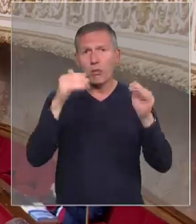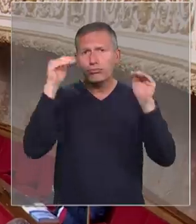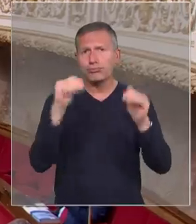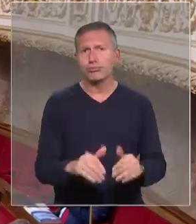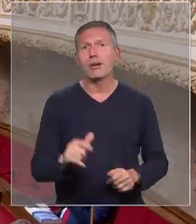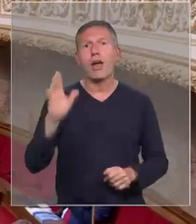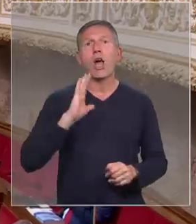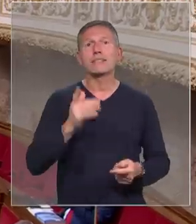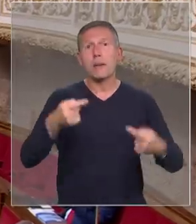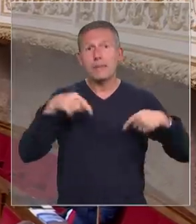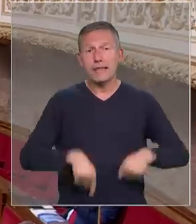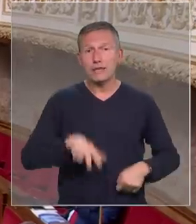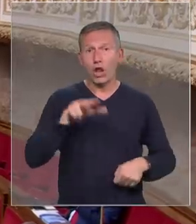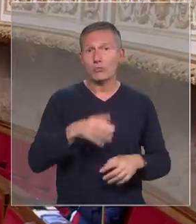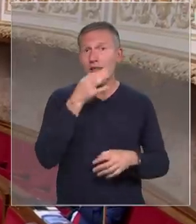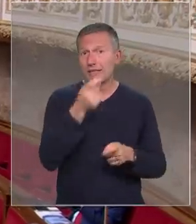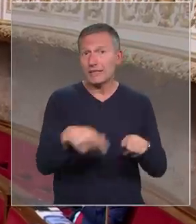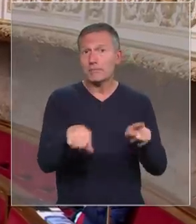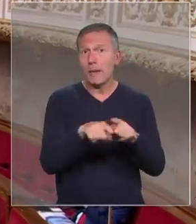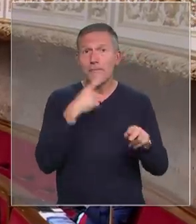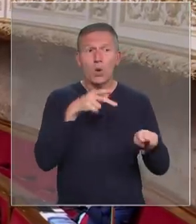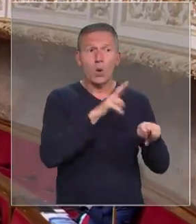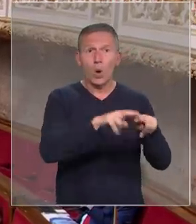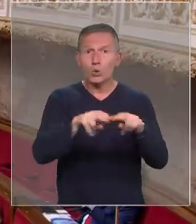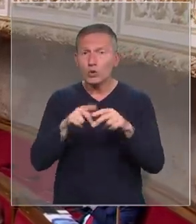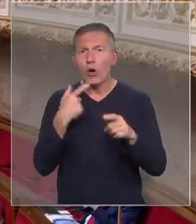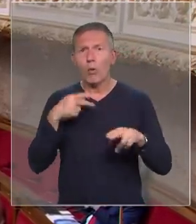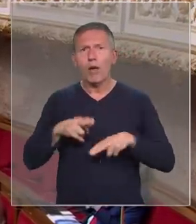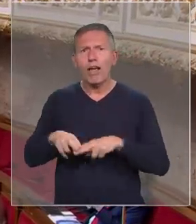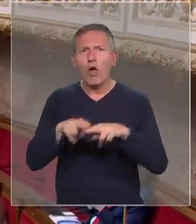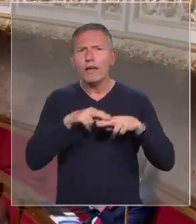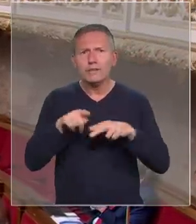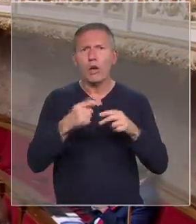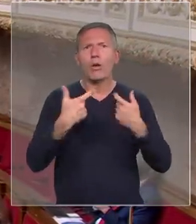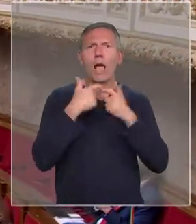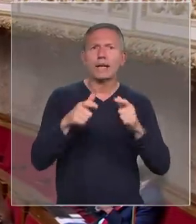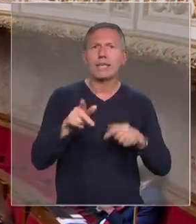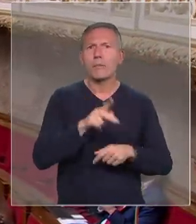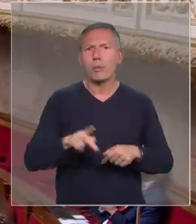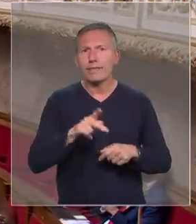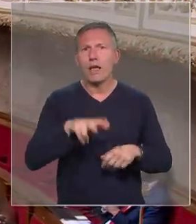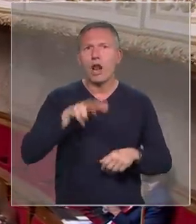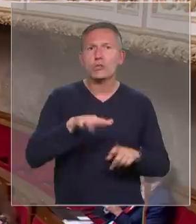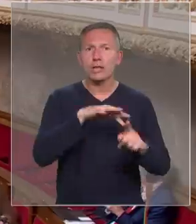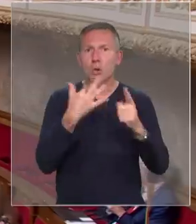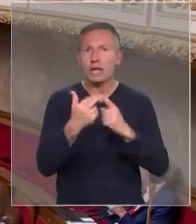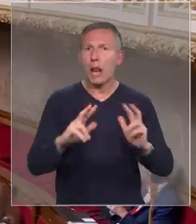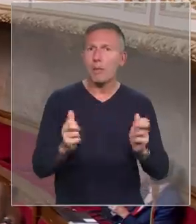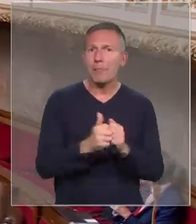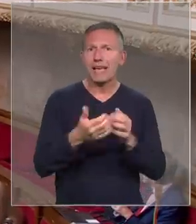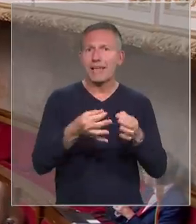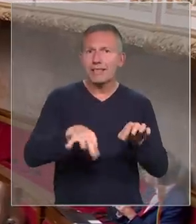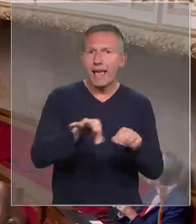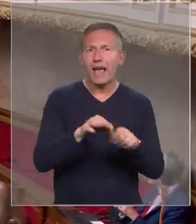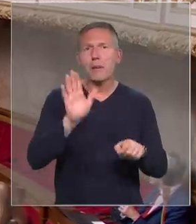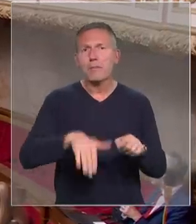ancien ministre du Logement. Construction, rénovation, accès à la propriété, logement social, prix du foncier, mal logement,